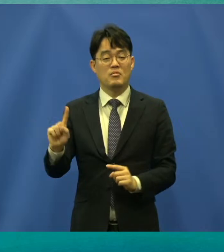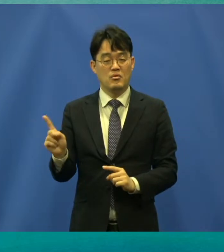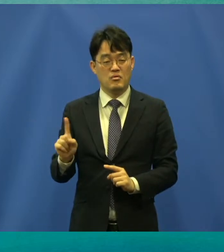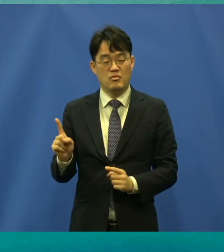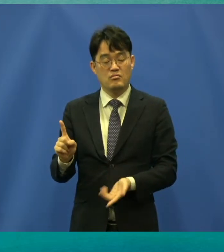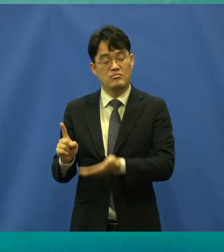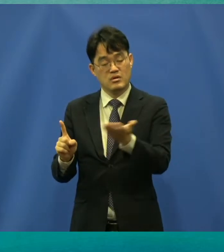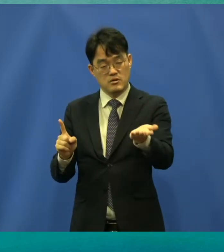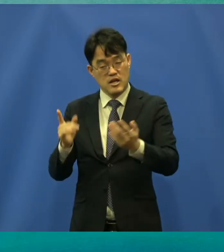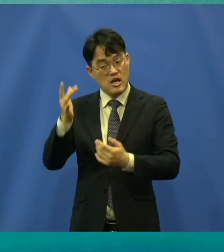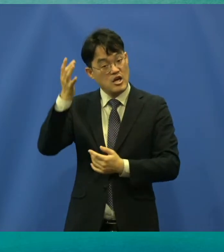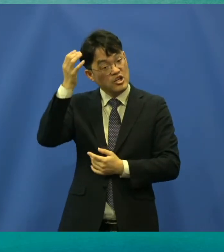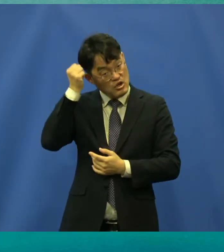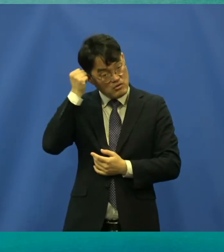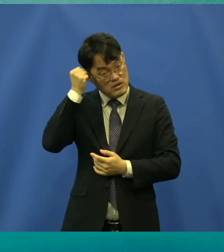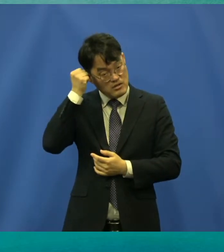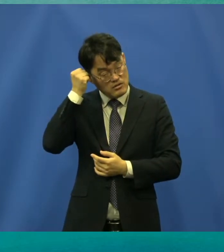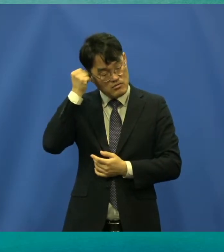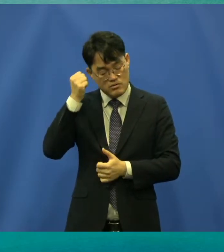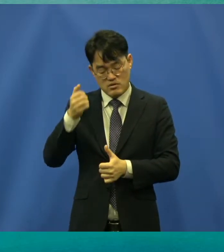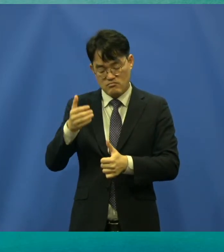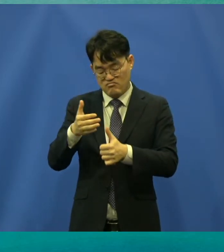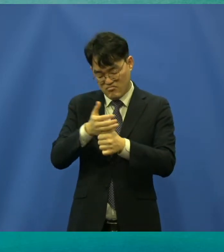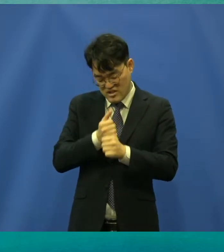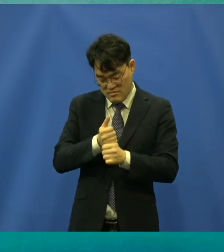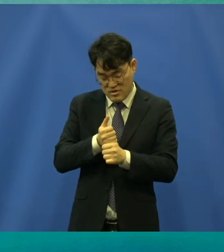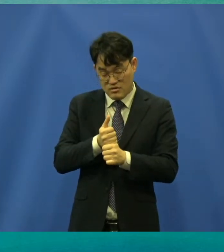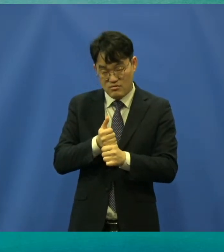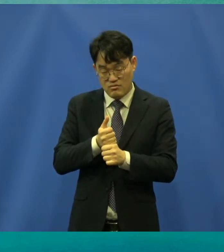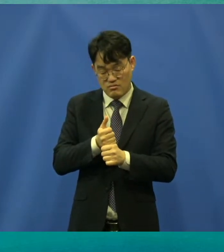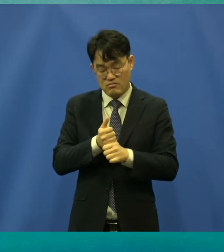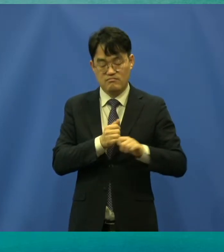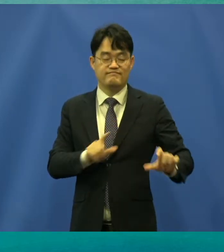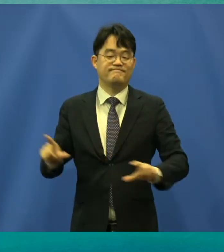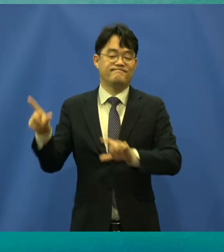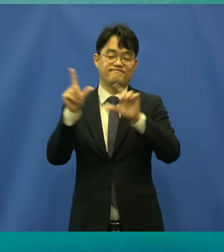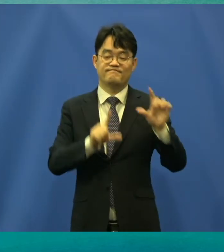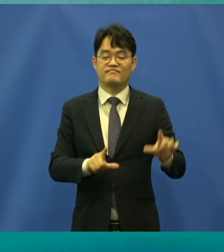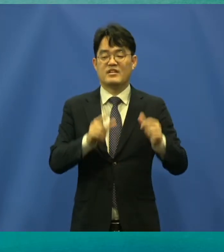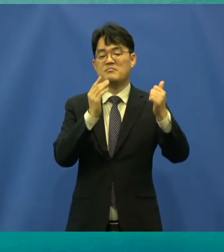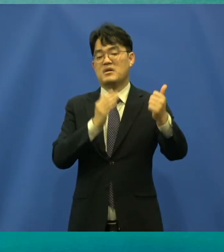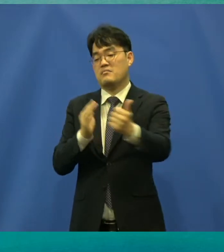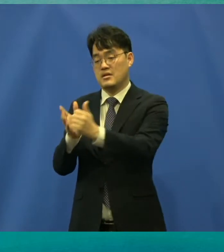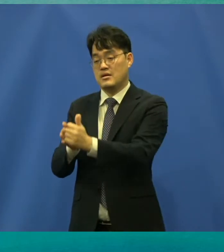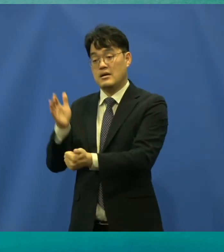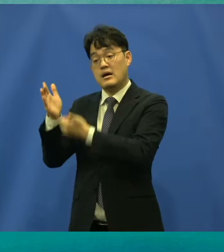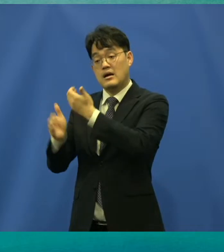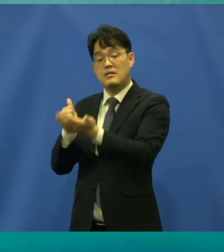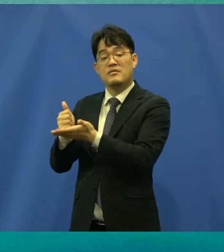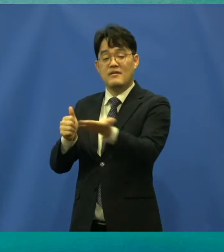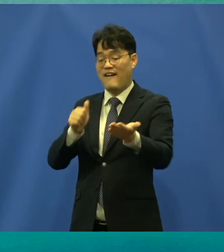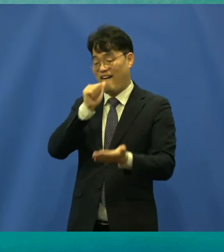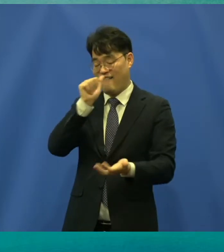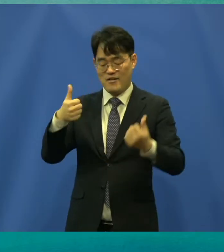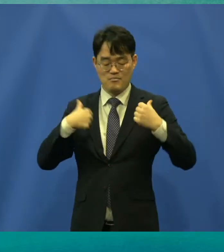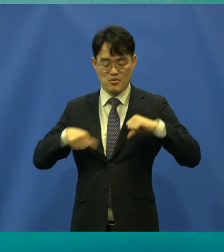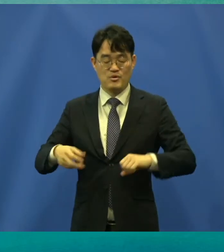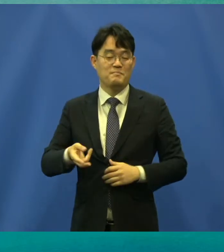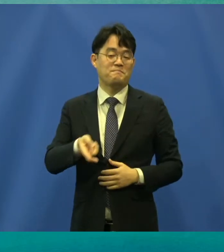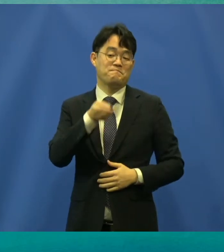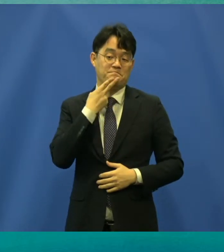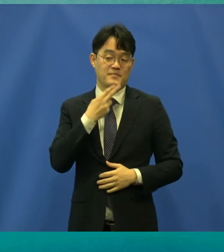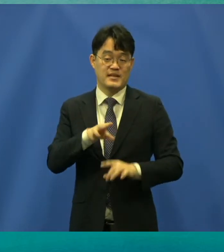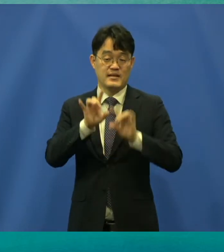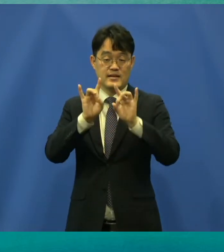붙잡으시고 놓지 않으시기를 바랍니다. 하나님은 여러분을 포기하지 않습니다. 그리고 지금 한 사람 한